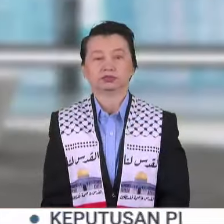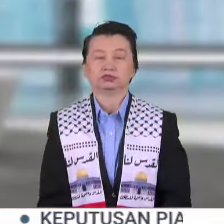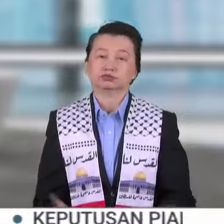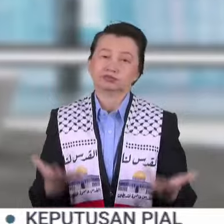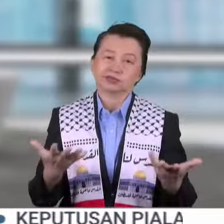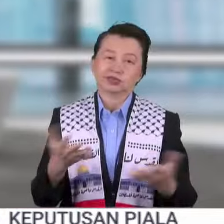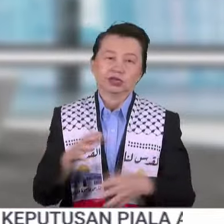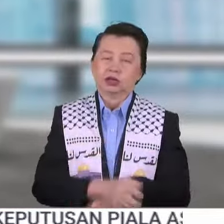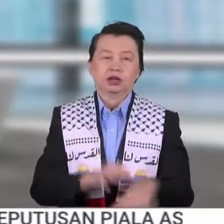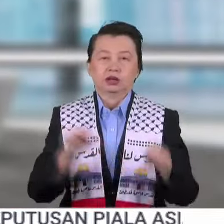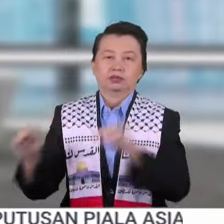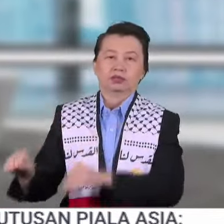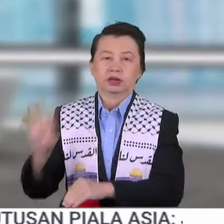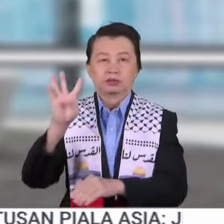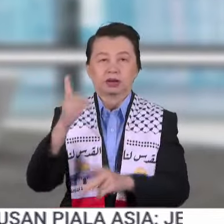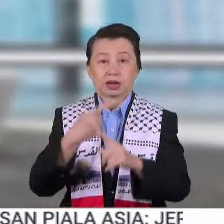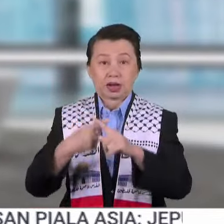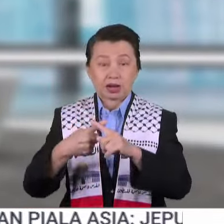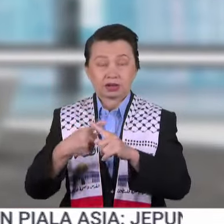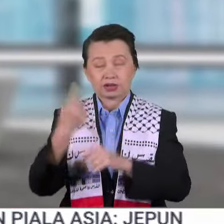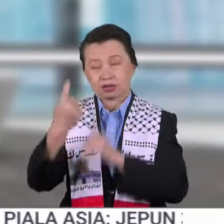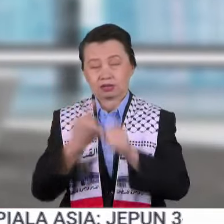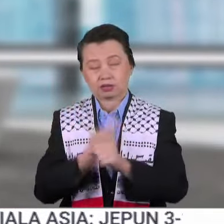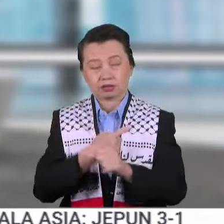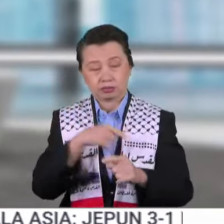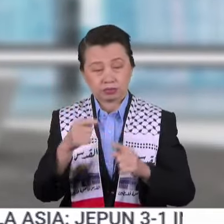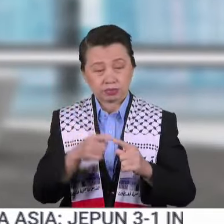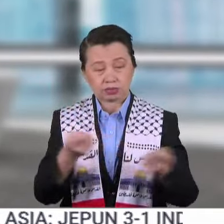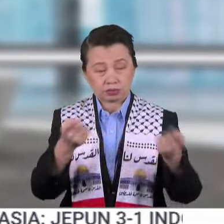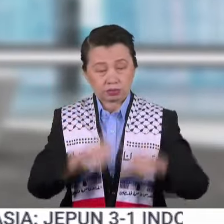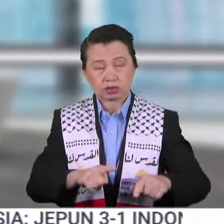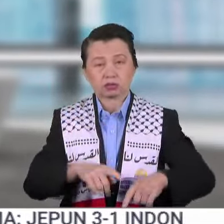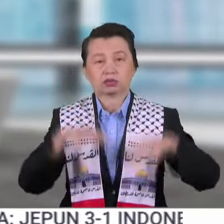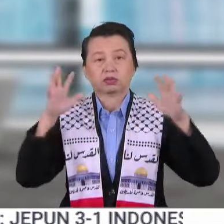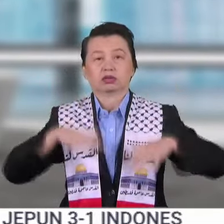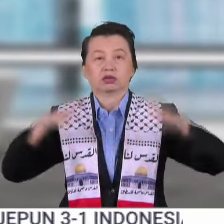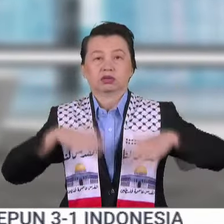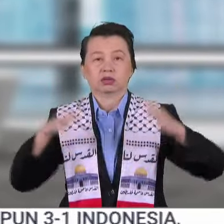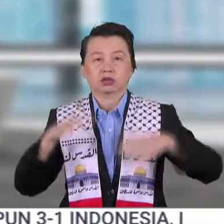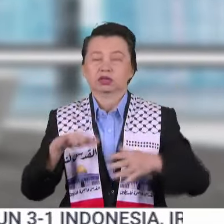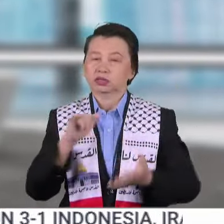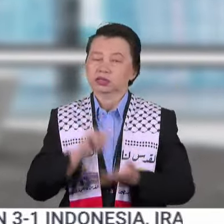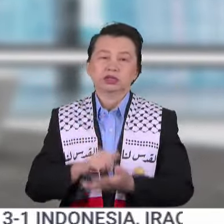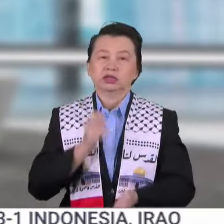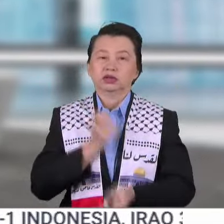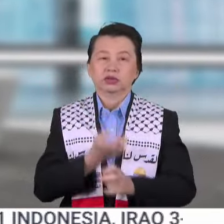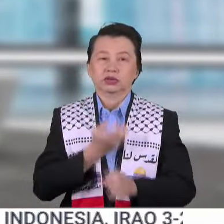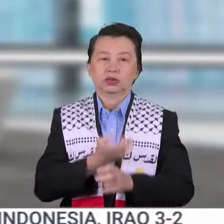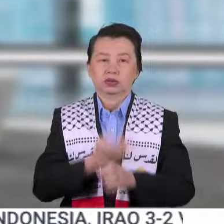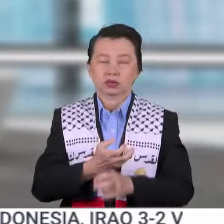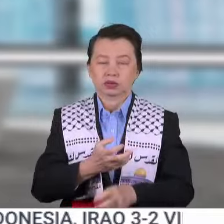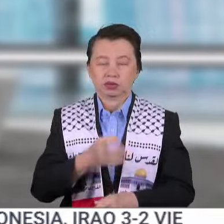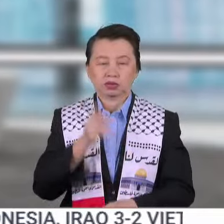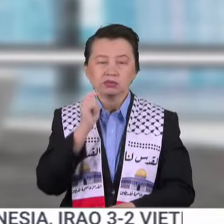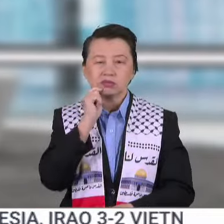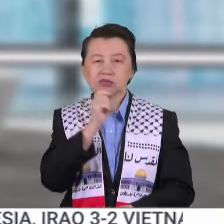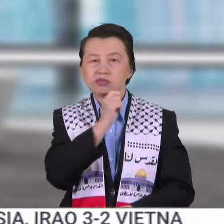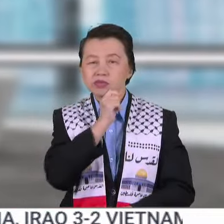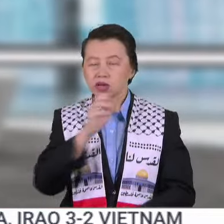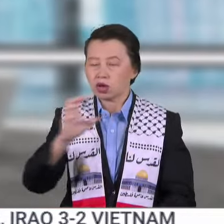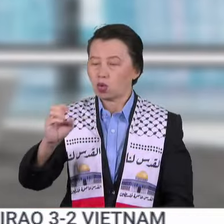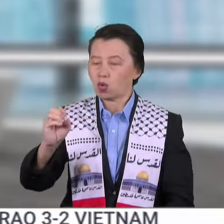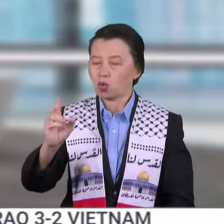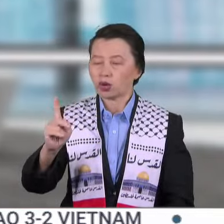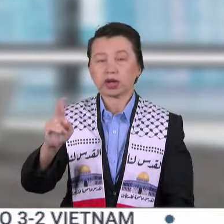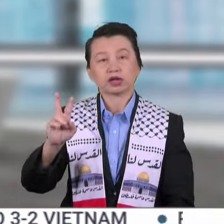Terpaksa berpindah empat kali setahun apabila tibanya musim monsun timur laut. Itu antara kesusahan yang dialami sepasang kembar orang Kurang